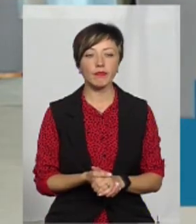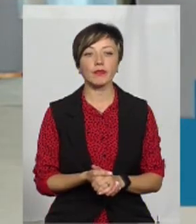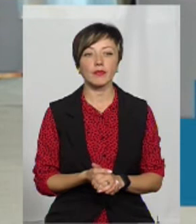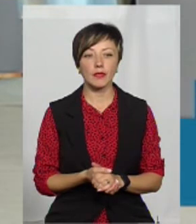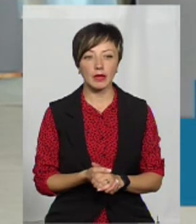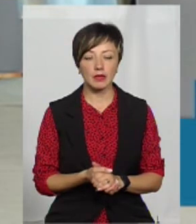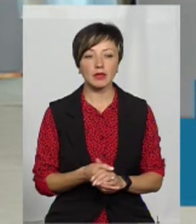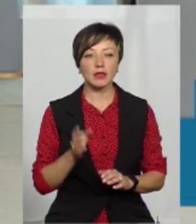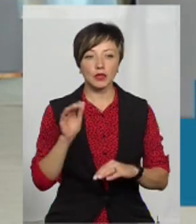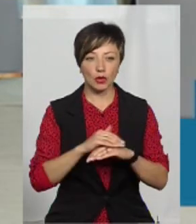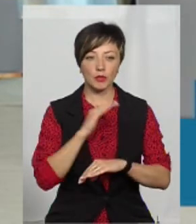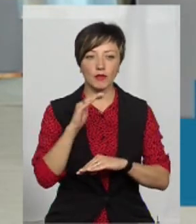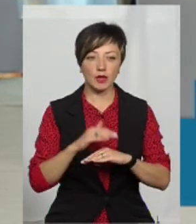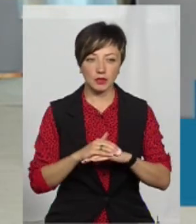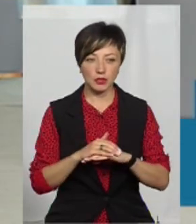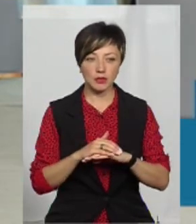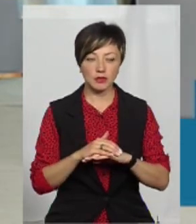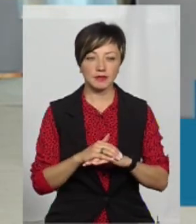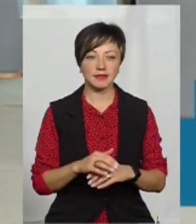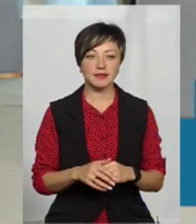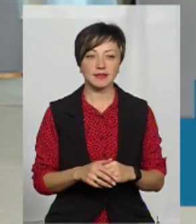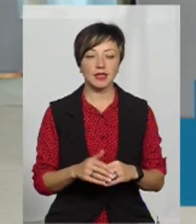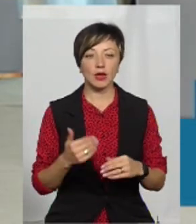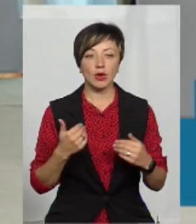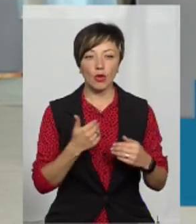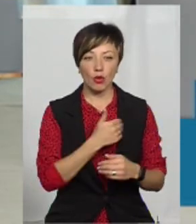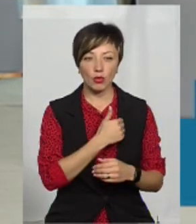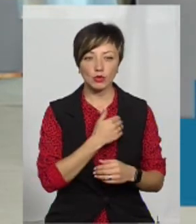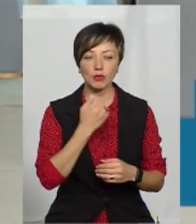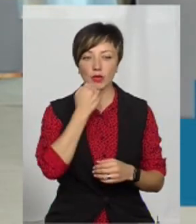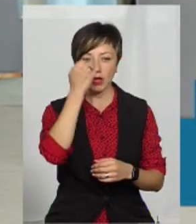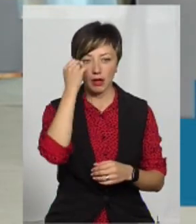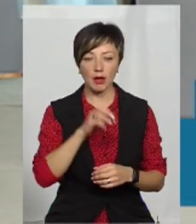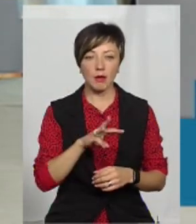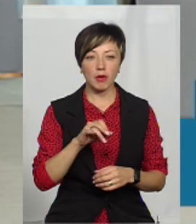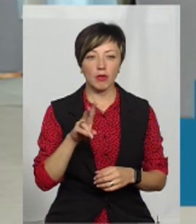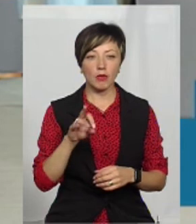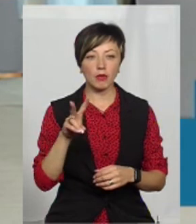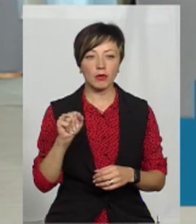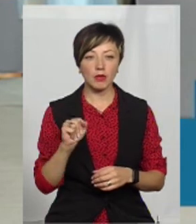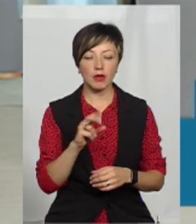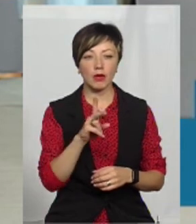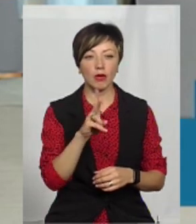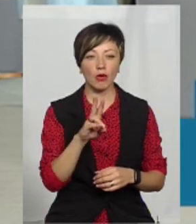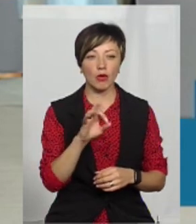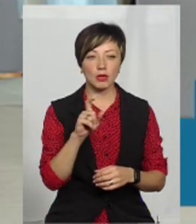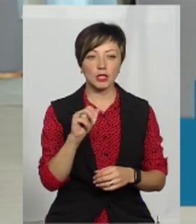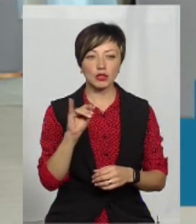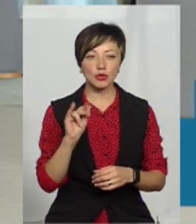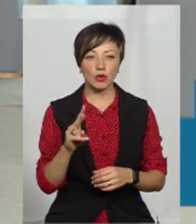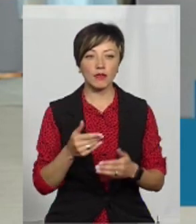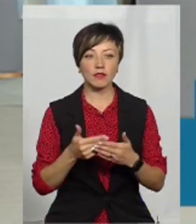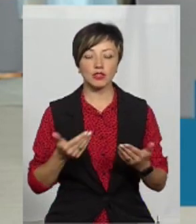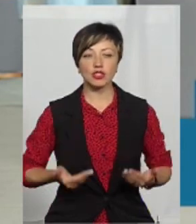Алло? Так, так. Доброго вечора. Добрий вечір. Хочу подякувати Миколі Козичуку від жителів